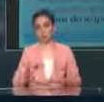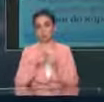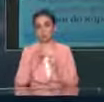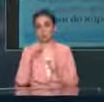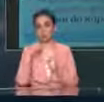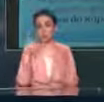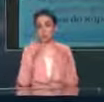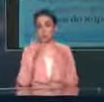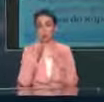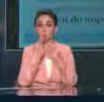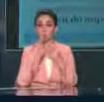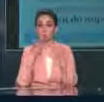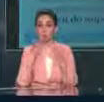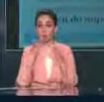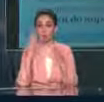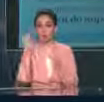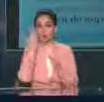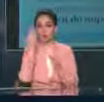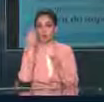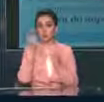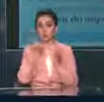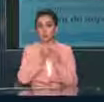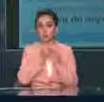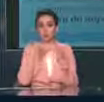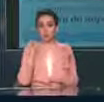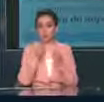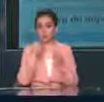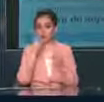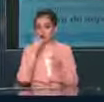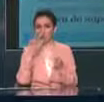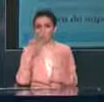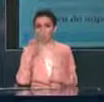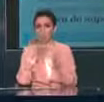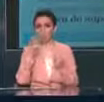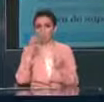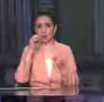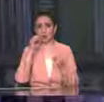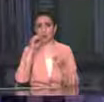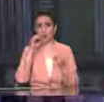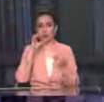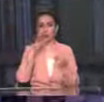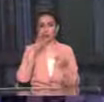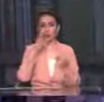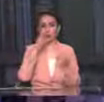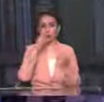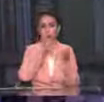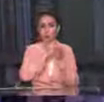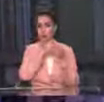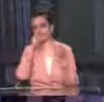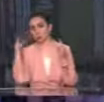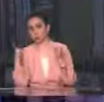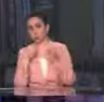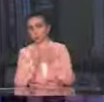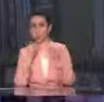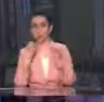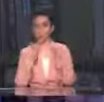сегодня мы будем говорить о фильме от корки до корки невозможно посмотреть и фильм от корки до корки говорить от варки до корки этой